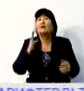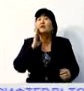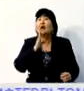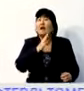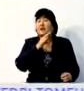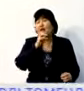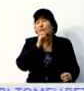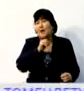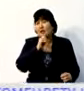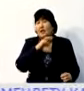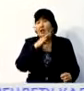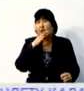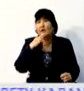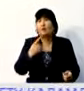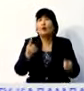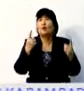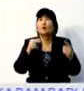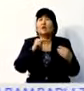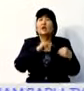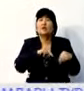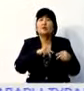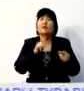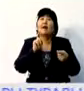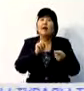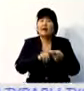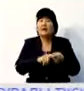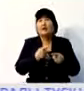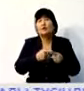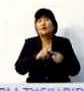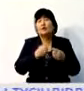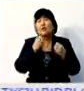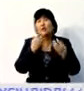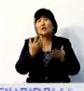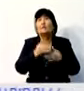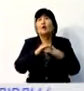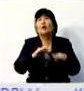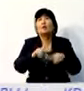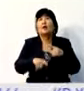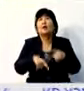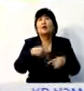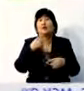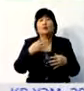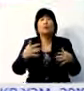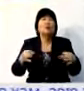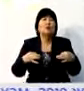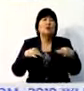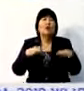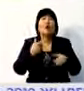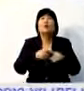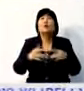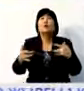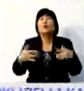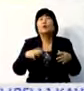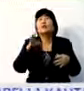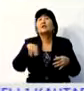аналарымыздың, аталарымыздың орасан зор еңбегінің арқасында соның жемісін ұрпақтары көріп, тойлап жатырмыз. Мұнан соң өнер